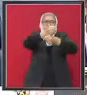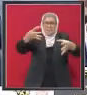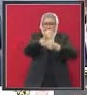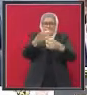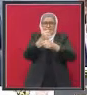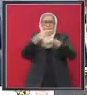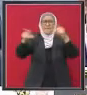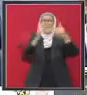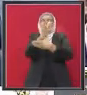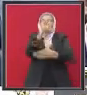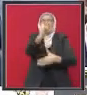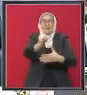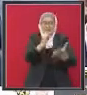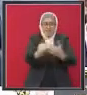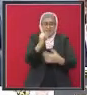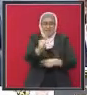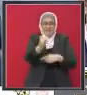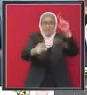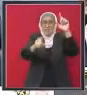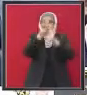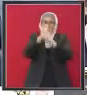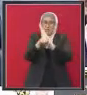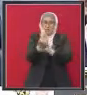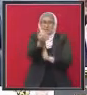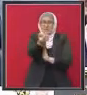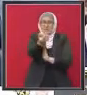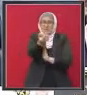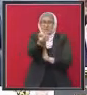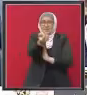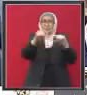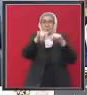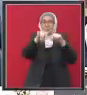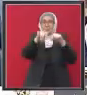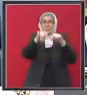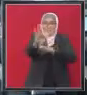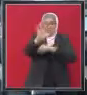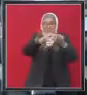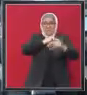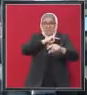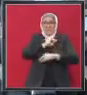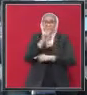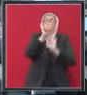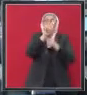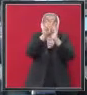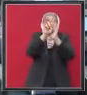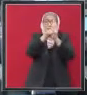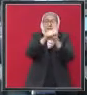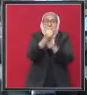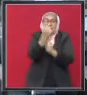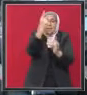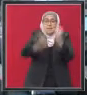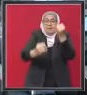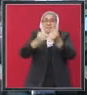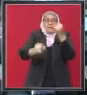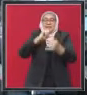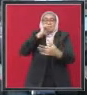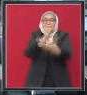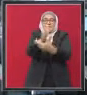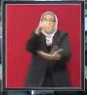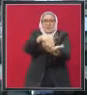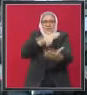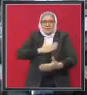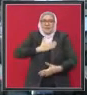Menteri. Last, Menteri boleh gulung dah. 2 second, Yang Mahu Menteri. Baling. 2 second, last. 2 second, last. Saya tak kacau lagi dah.